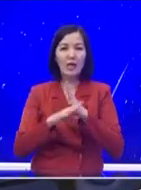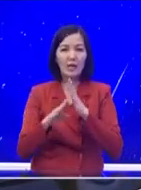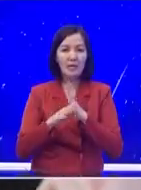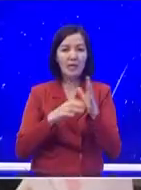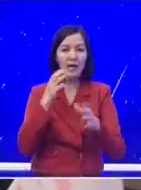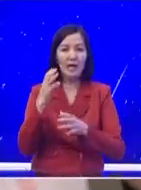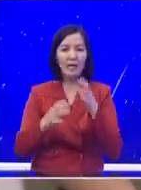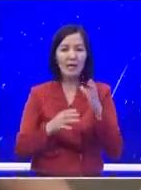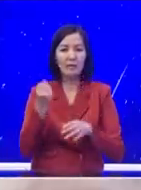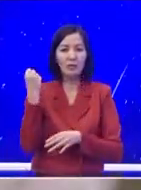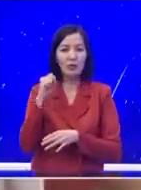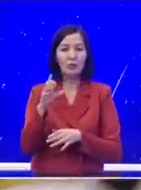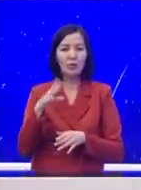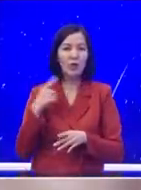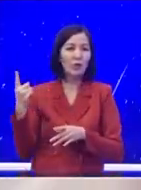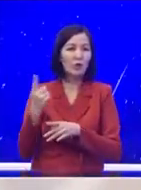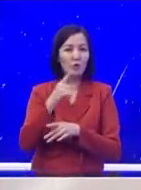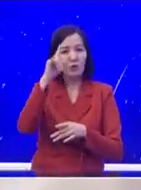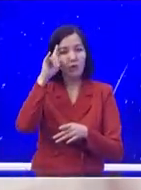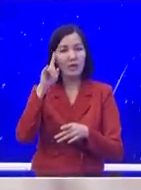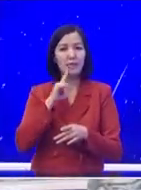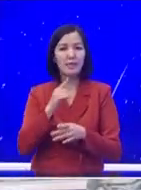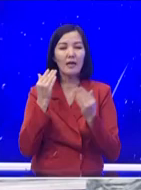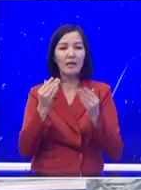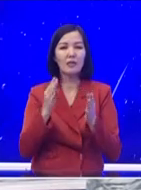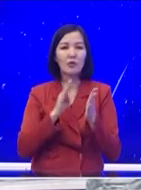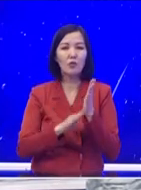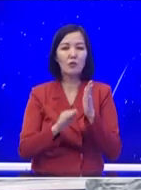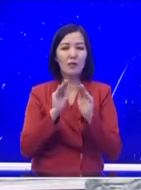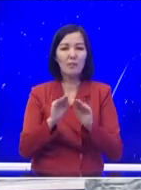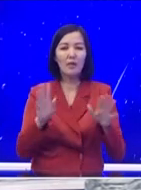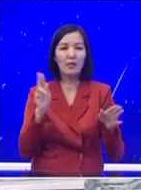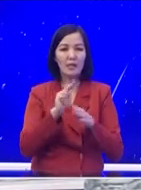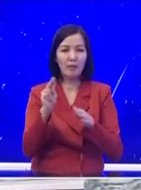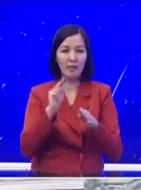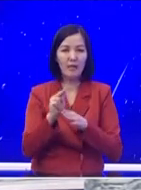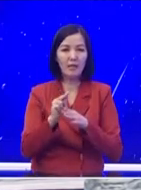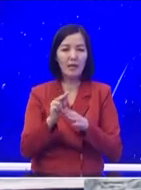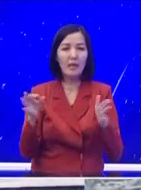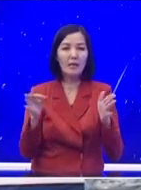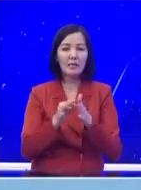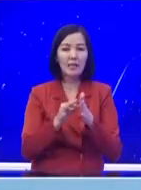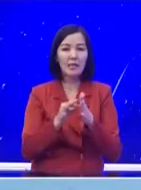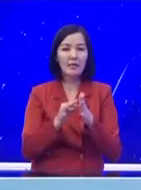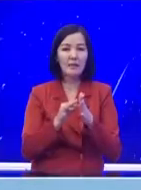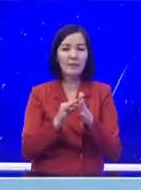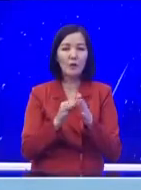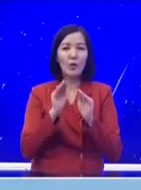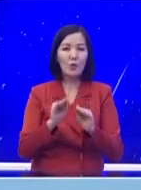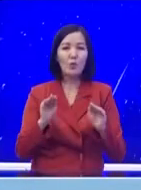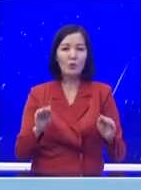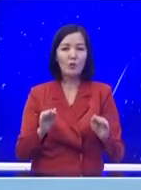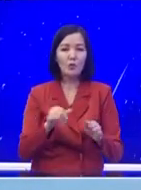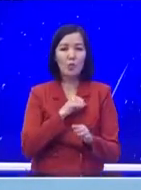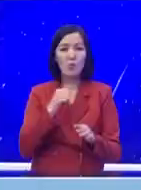каратэден әлем чемпион атанған тұңғыш қазақ қазір 90-ға жуық шәкіртті тәрбиеледі. Оның мақсаты осы оқушылары ішінен